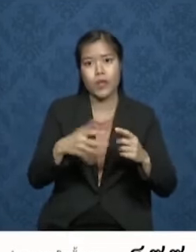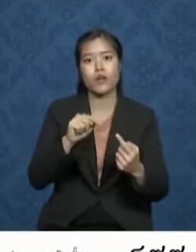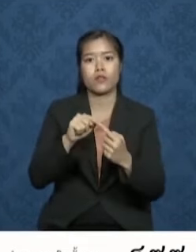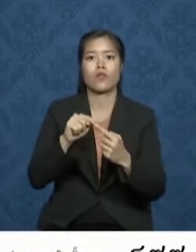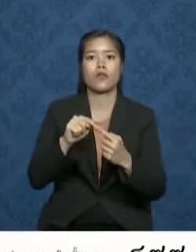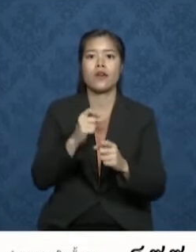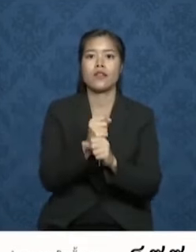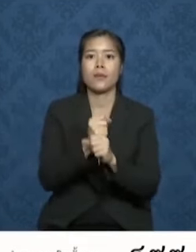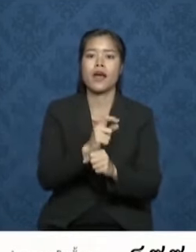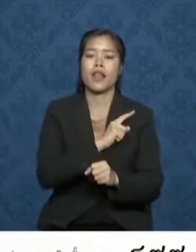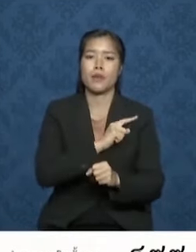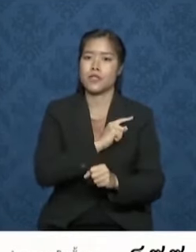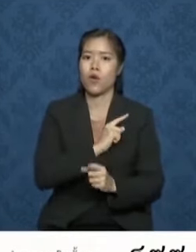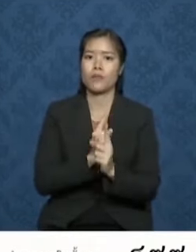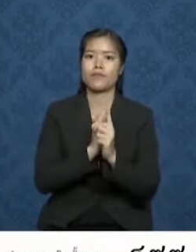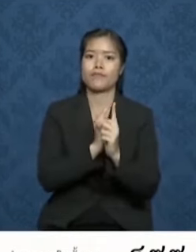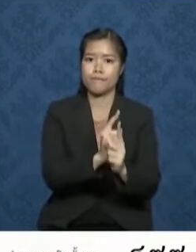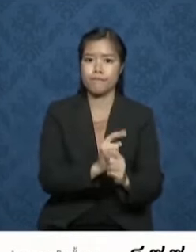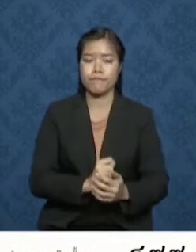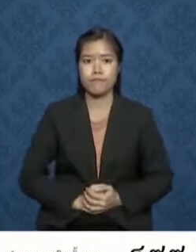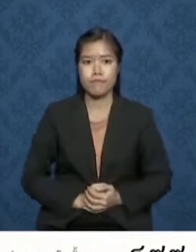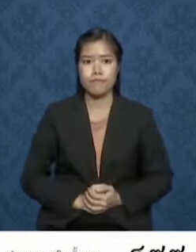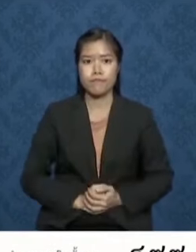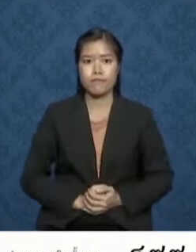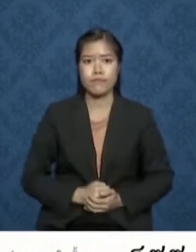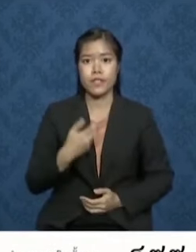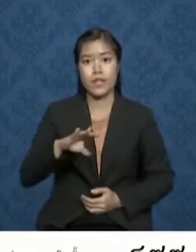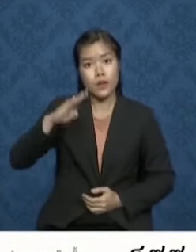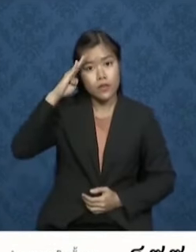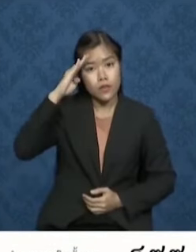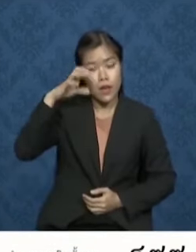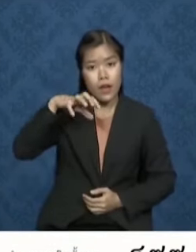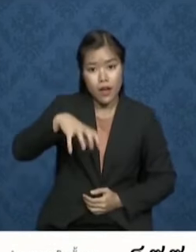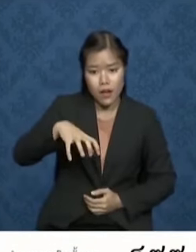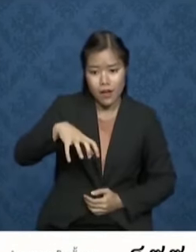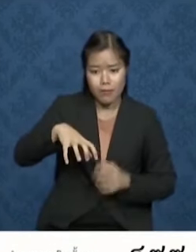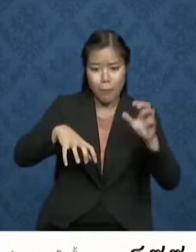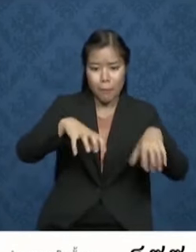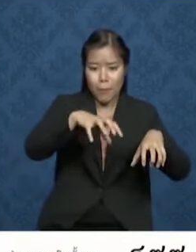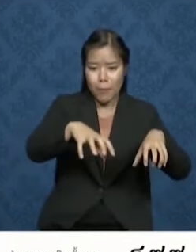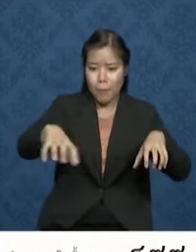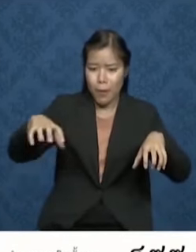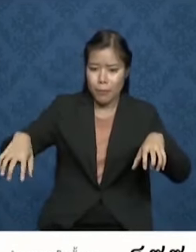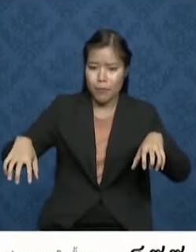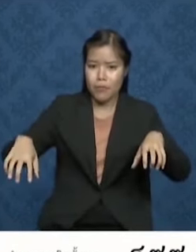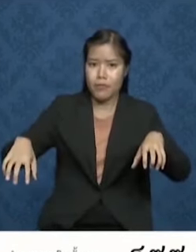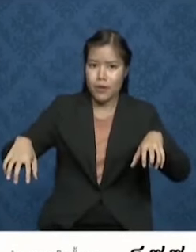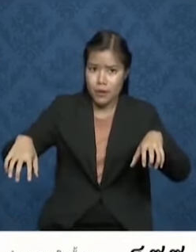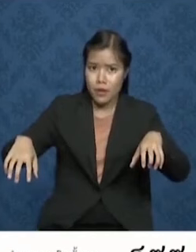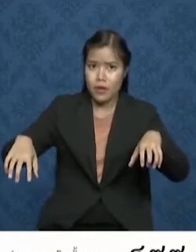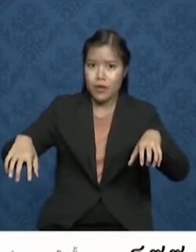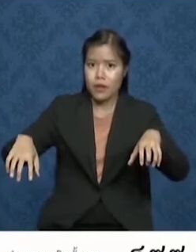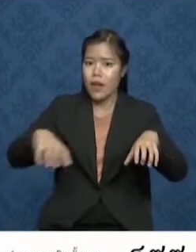ปัจจุบันแล้วยังบอกว่าจะนำพื้นที่หน่วยทหารที่เกินความจำเป็นเนี่ยมาให้พี่น้องประชา